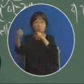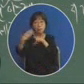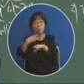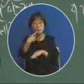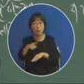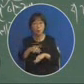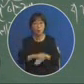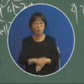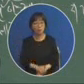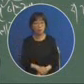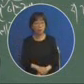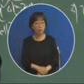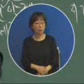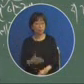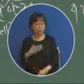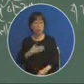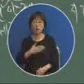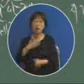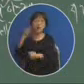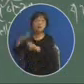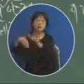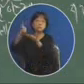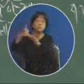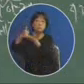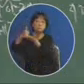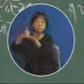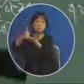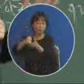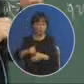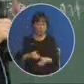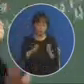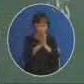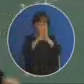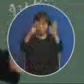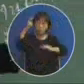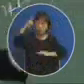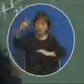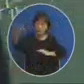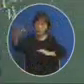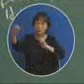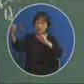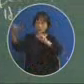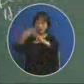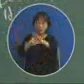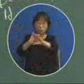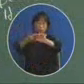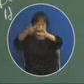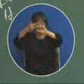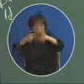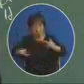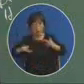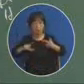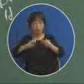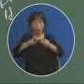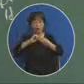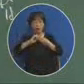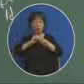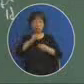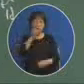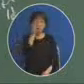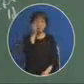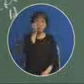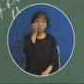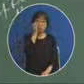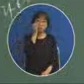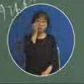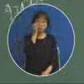am I? 나는 여호와니라 그랬어. And God says, I am the Lord. 하나님 그렇게 대답해. 나는 여호와니라. I am the Lord. That's how he